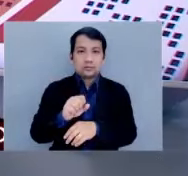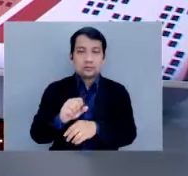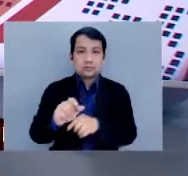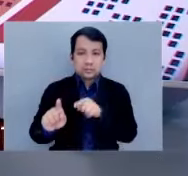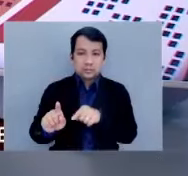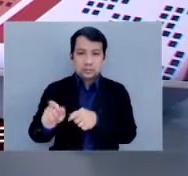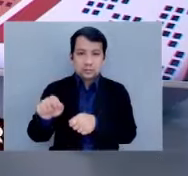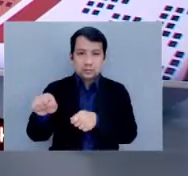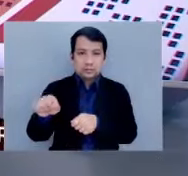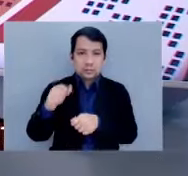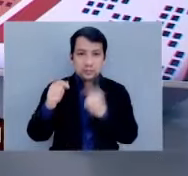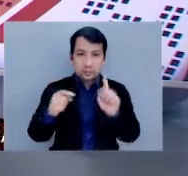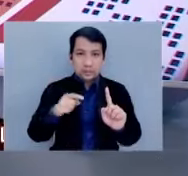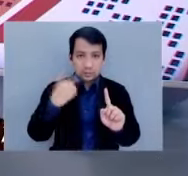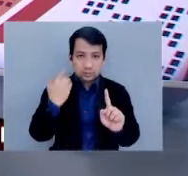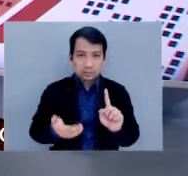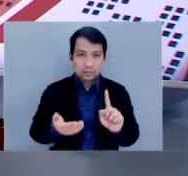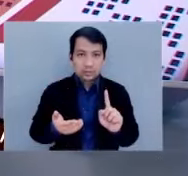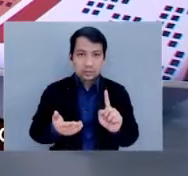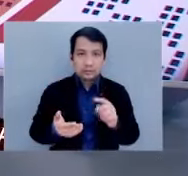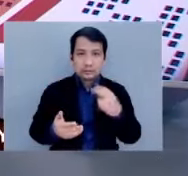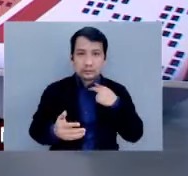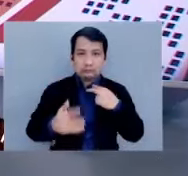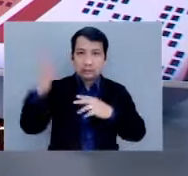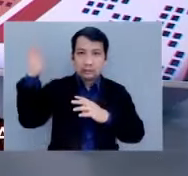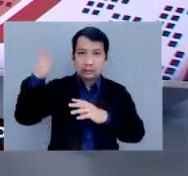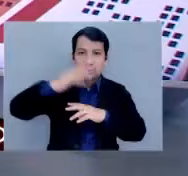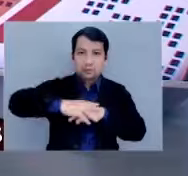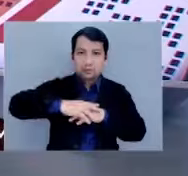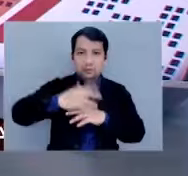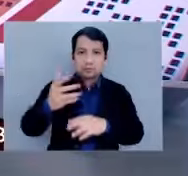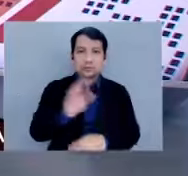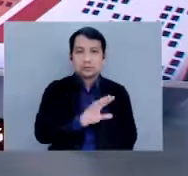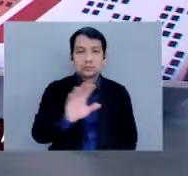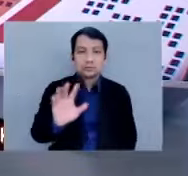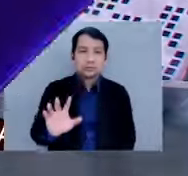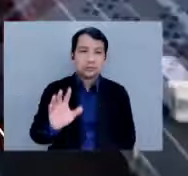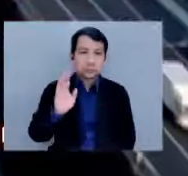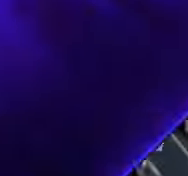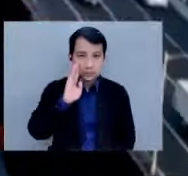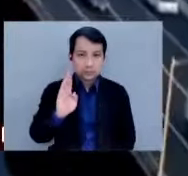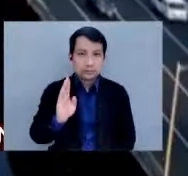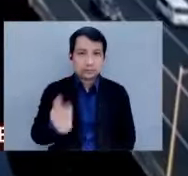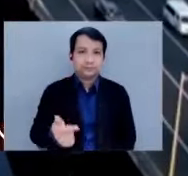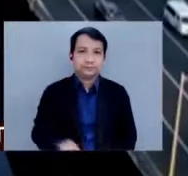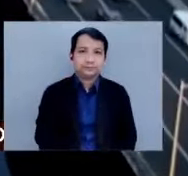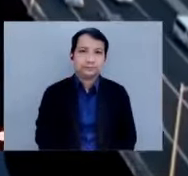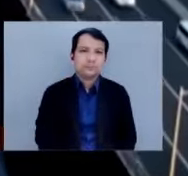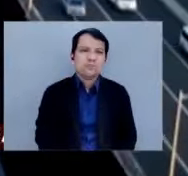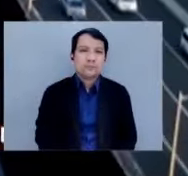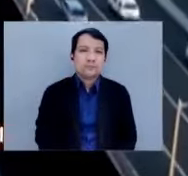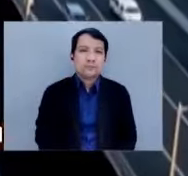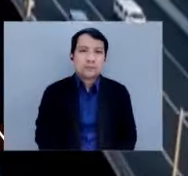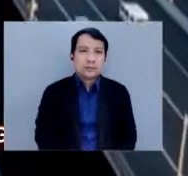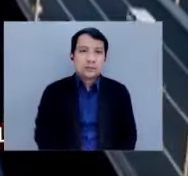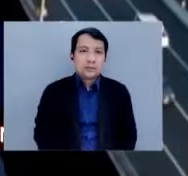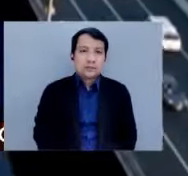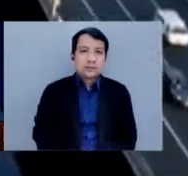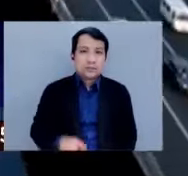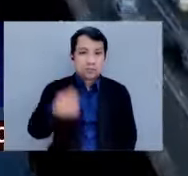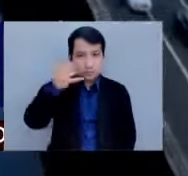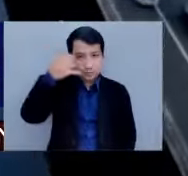at nabagsakan ng semento. Nasa frontline ng balitang yan, si Brian Basa. Sa drone video na